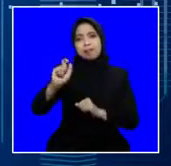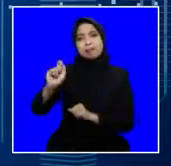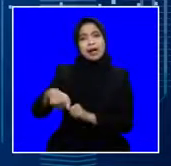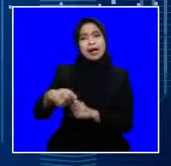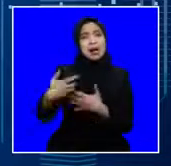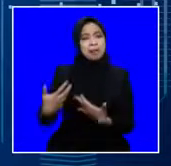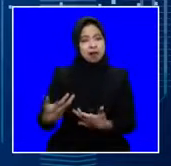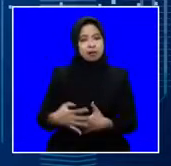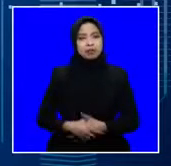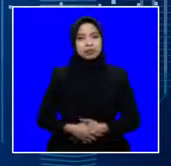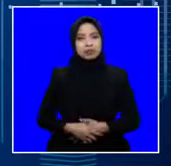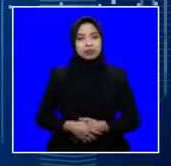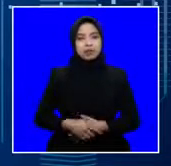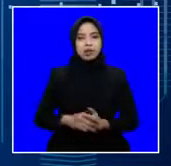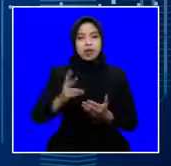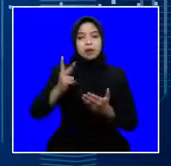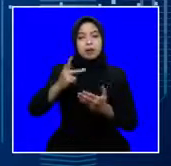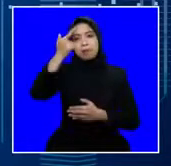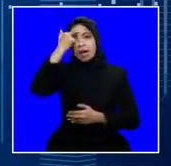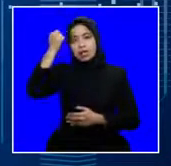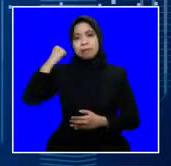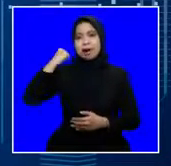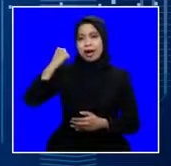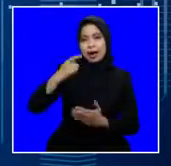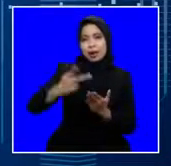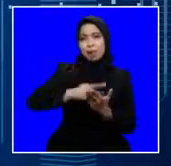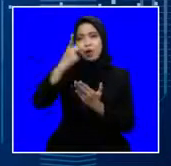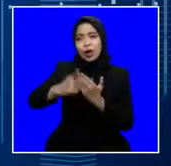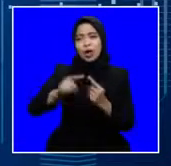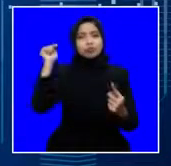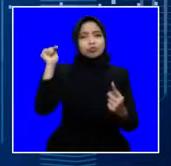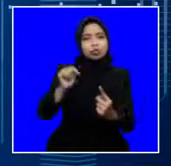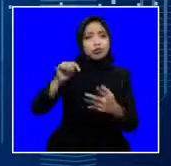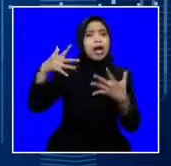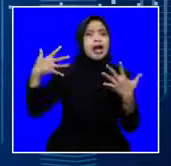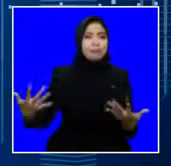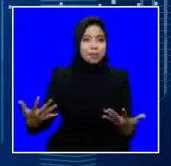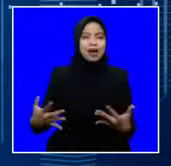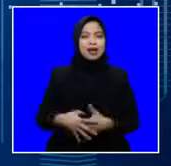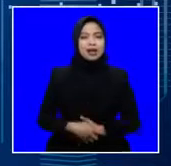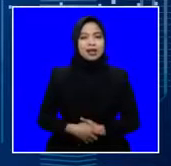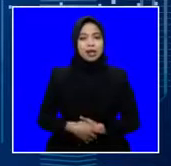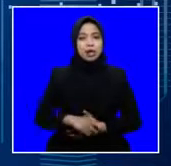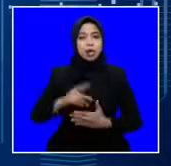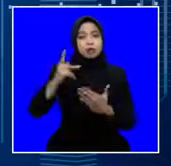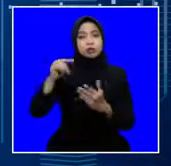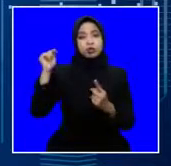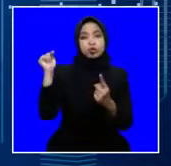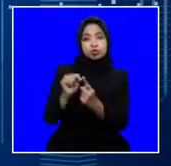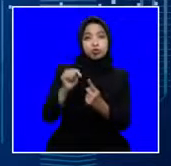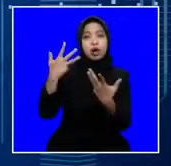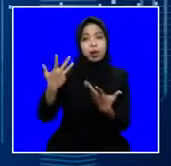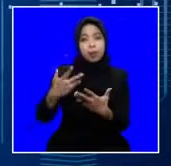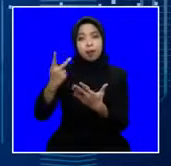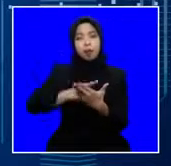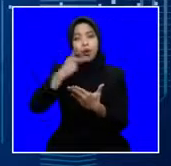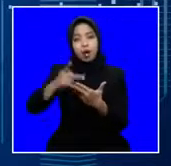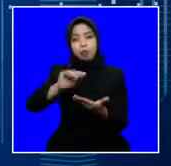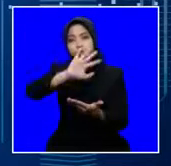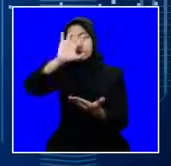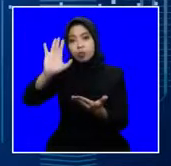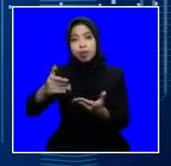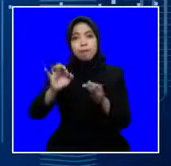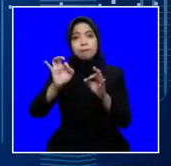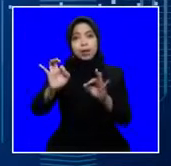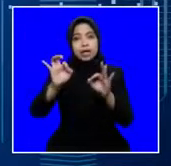Karena dengan adanya program Merdeka Belajar, sekarang tujuan utama dari semua berbagai program transformasi